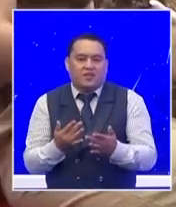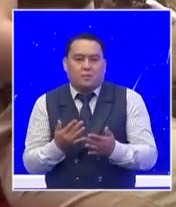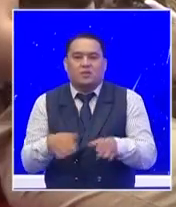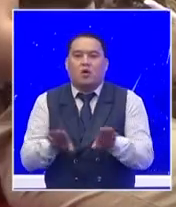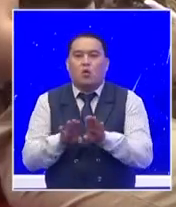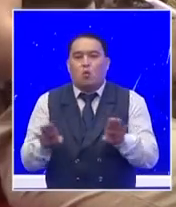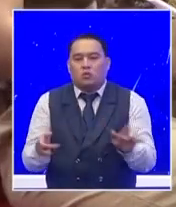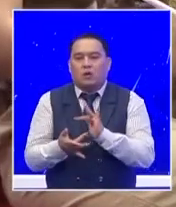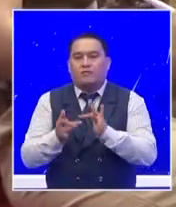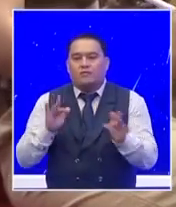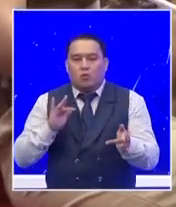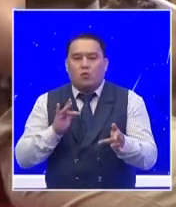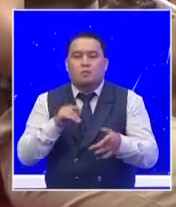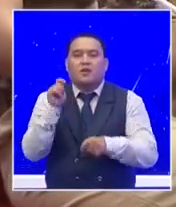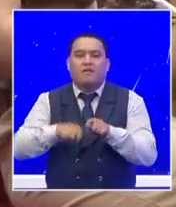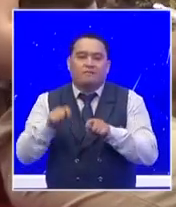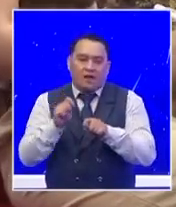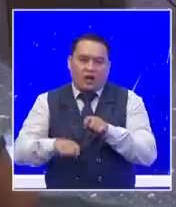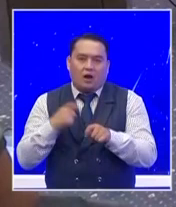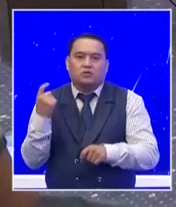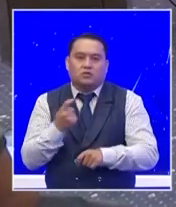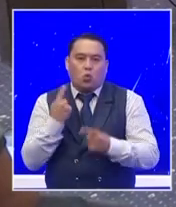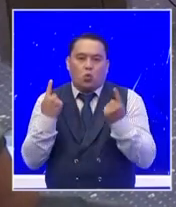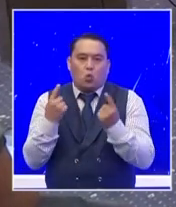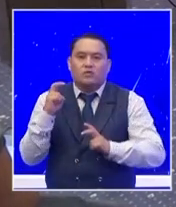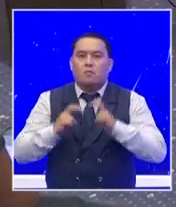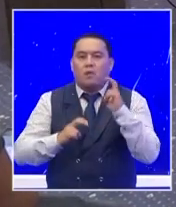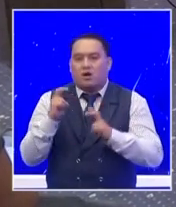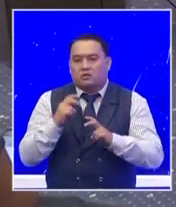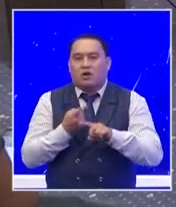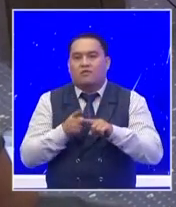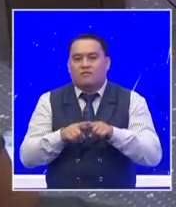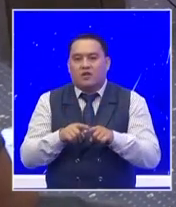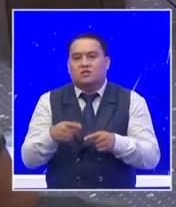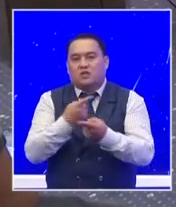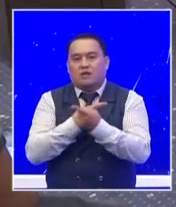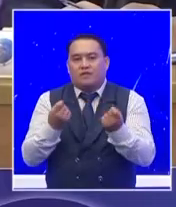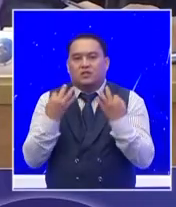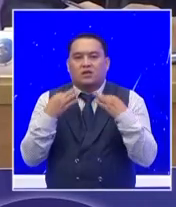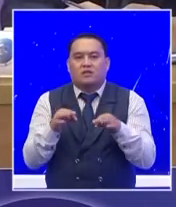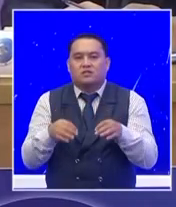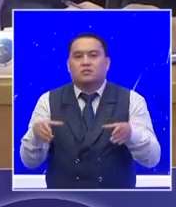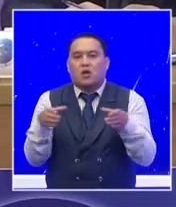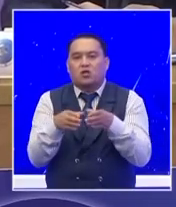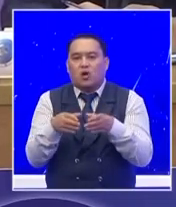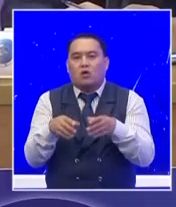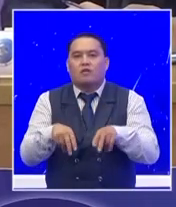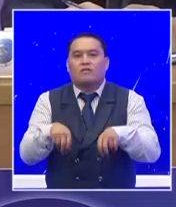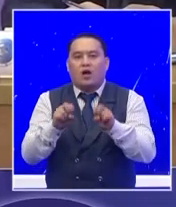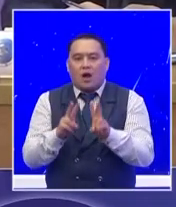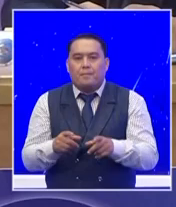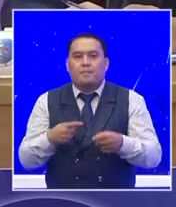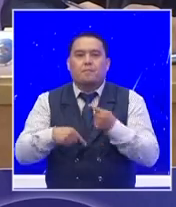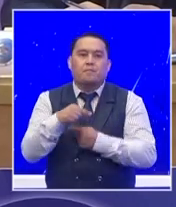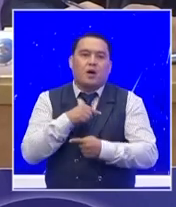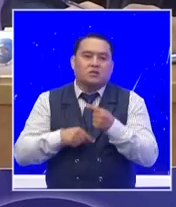требованиями. После прохождения онлайн-проверки владельцам крупных предприятий вынесет вердикт выездная санитарная комиссия. А представителям малого